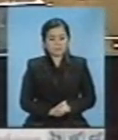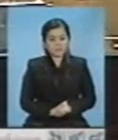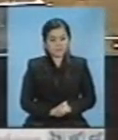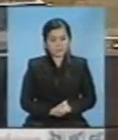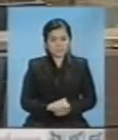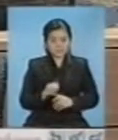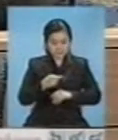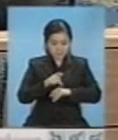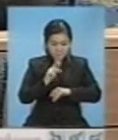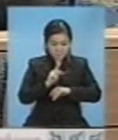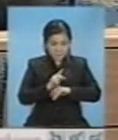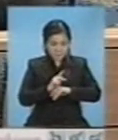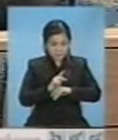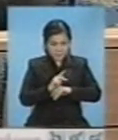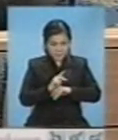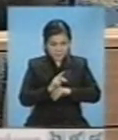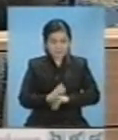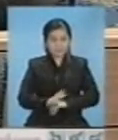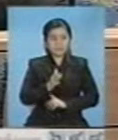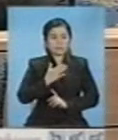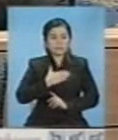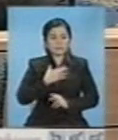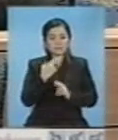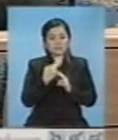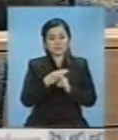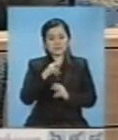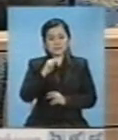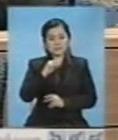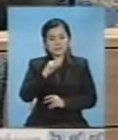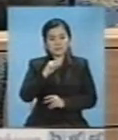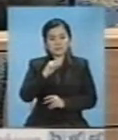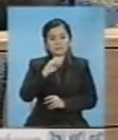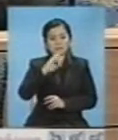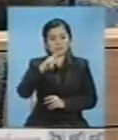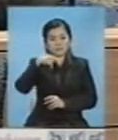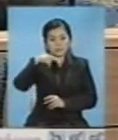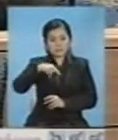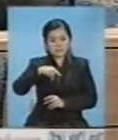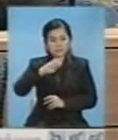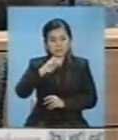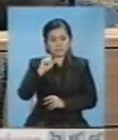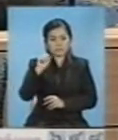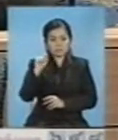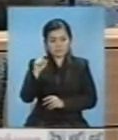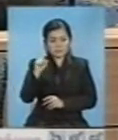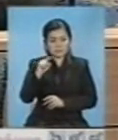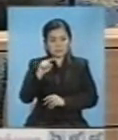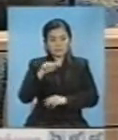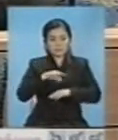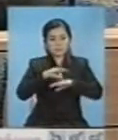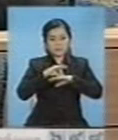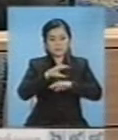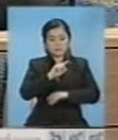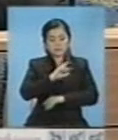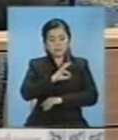กราบเรียนท่านประธานที่เคารพกระผมนิพิษอินทรสมบัติประชาธิปัตย์จังหวัดพัทลุงในฐานะสมาชิกรัฐสภาน